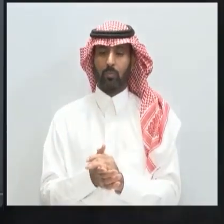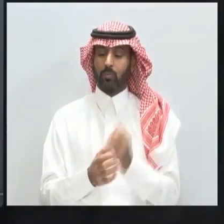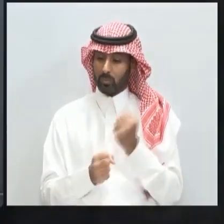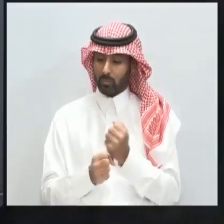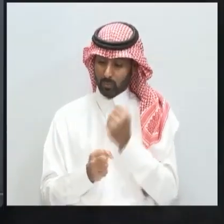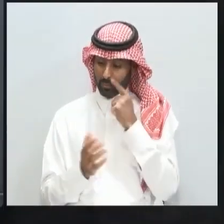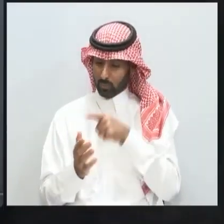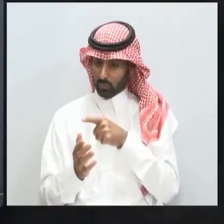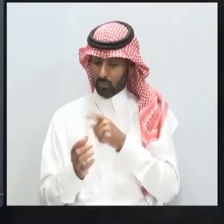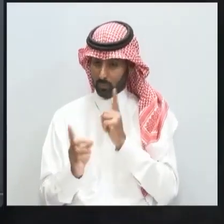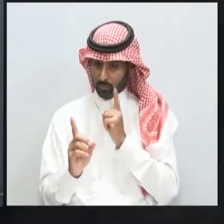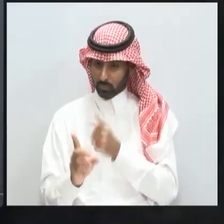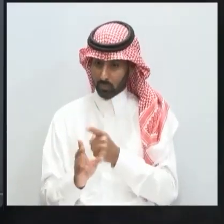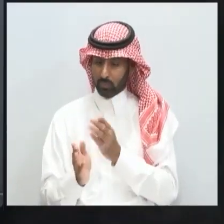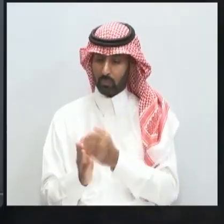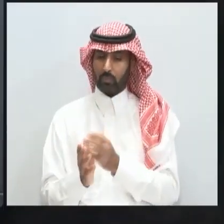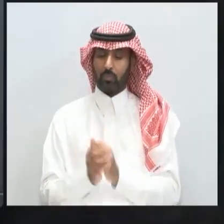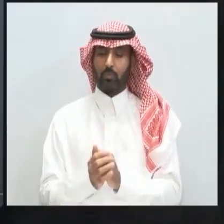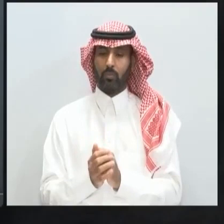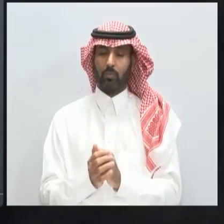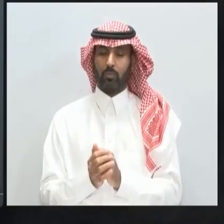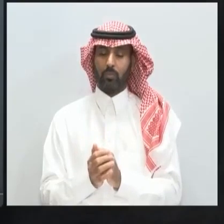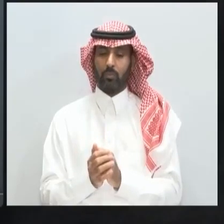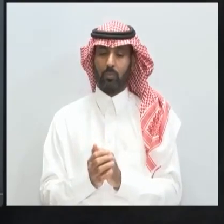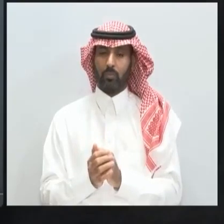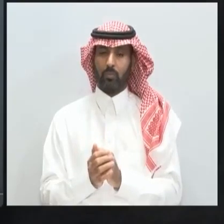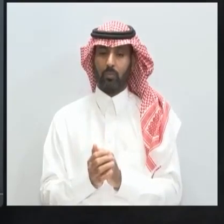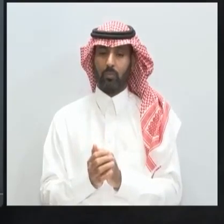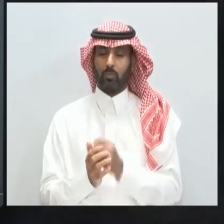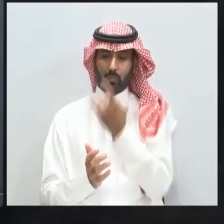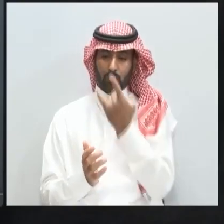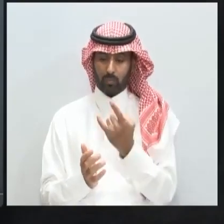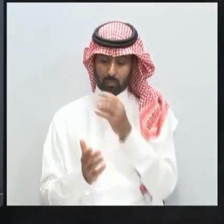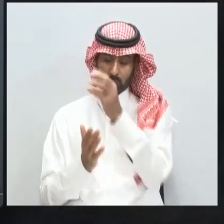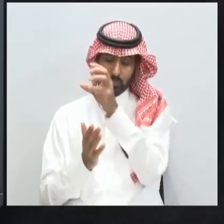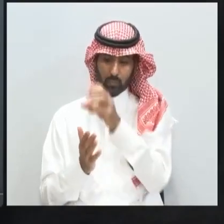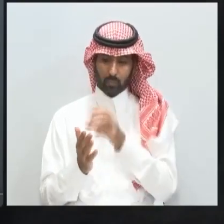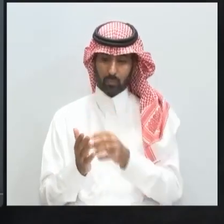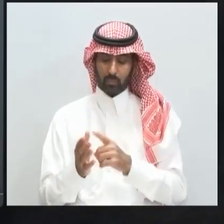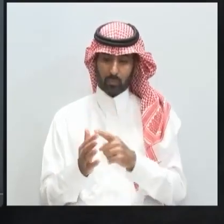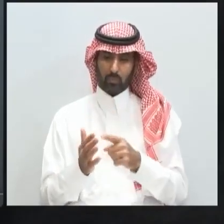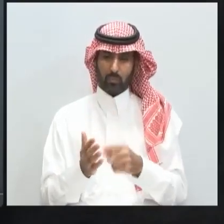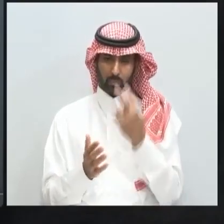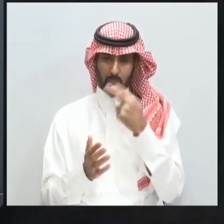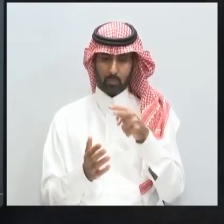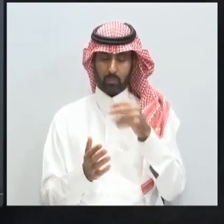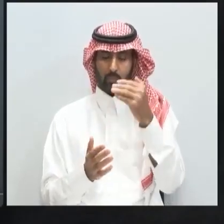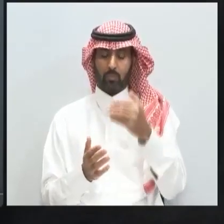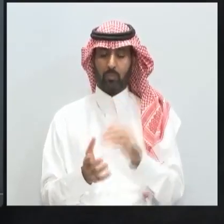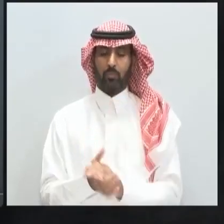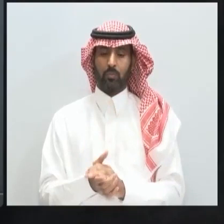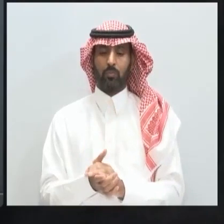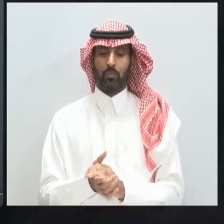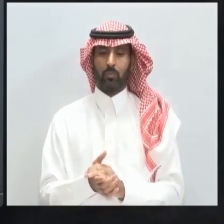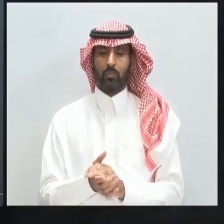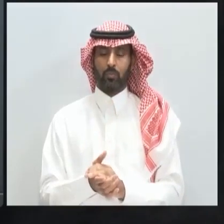المسائل العشره على علوم القران الكريم على هذه الماده حتى ناتي